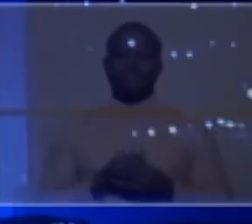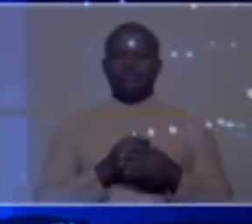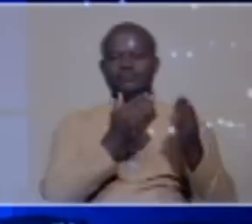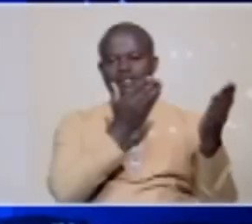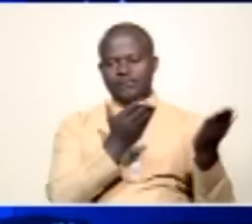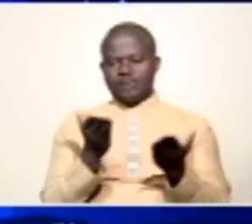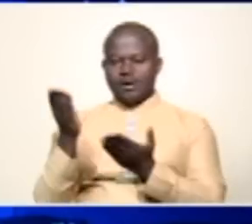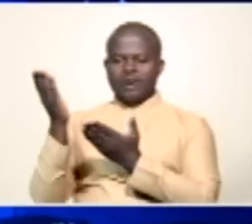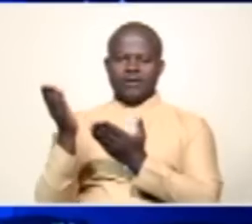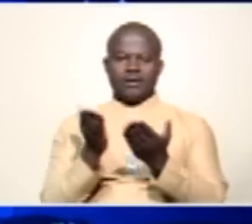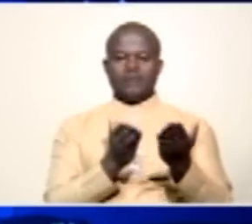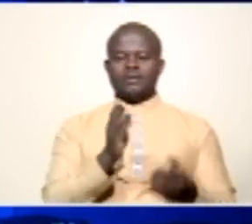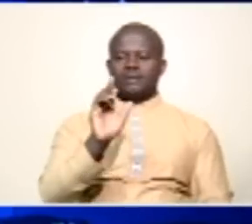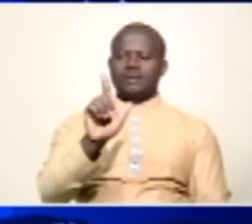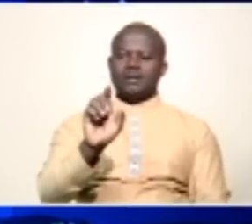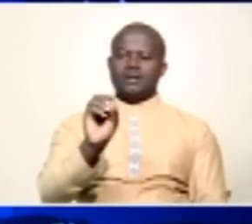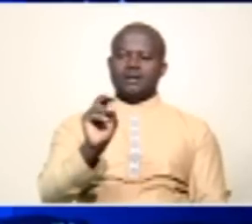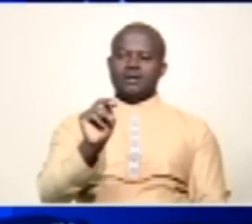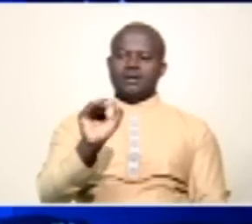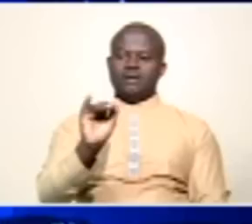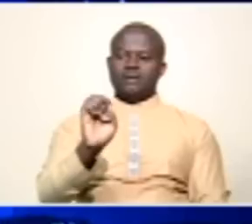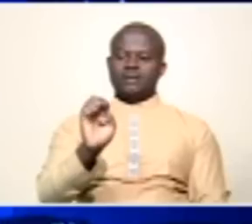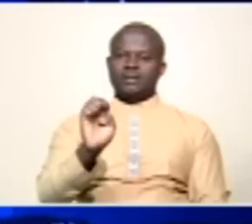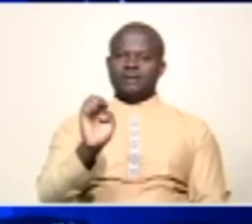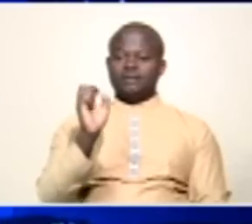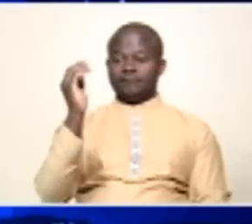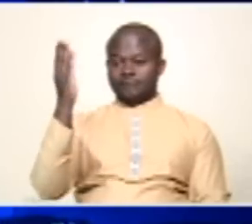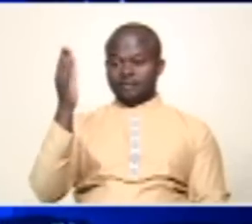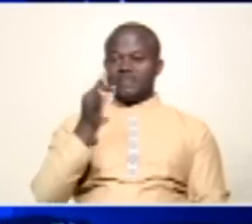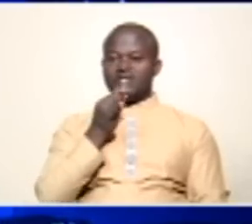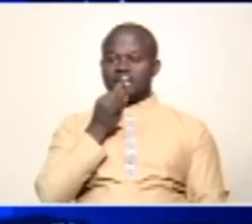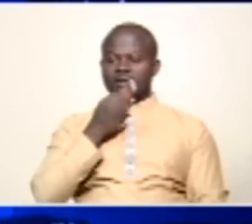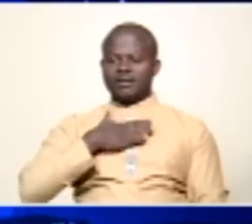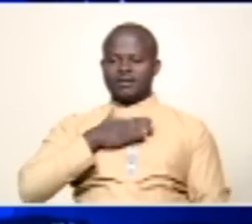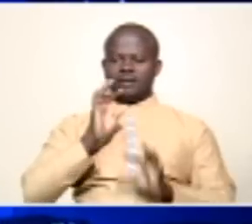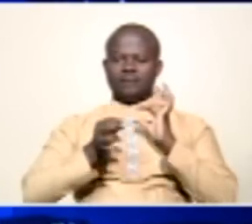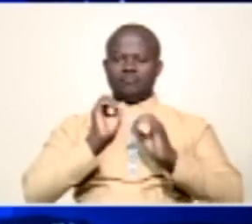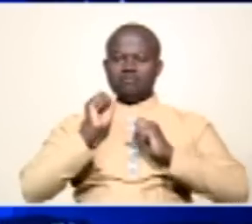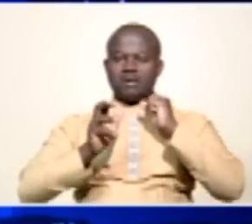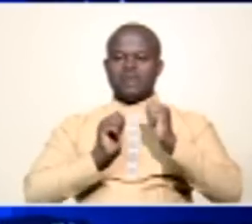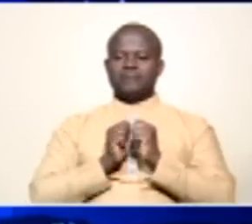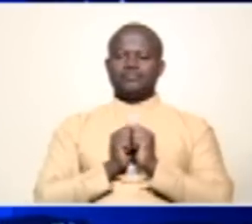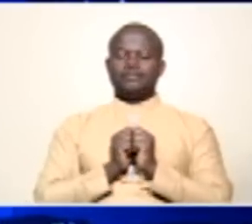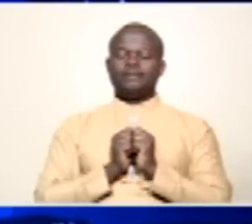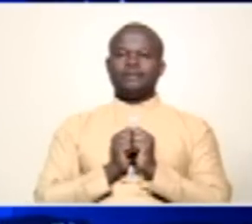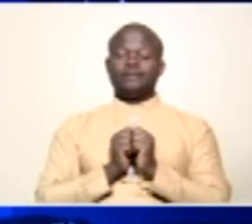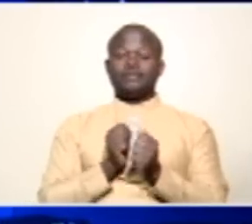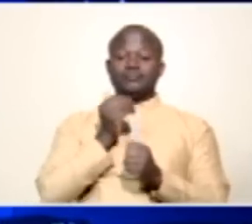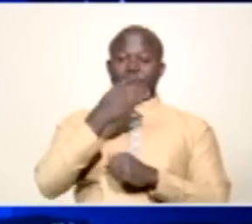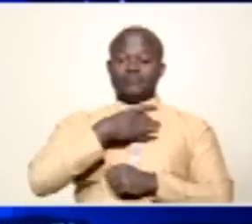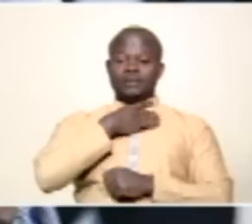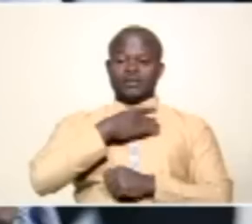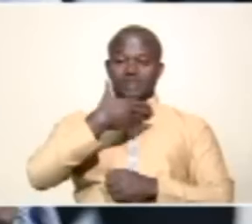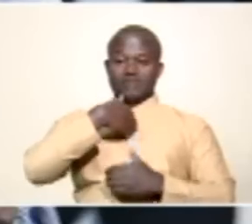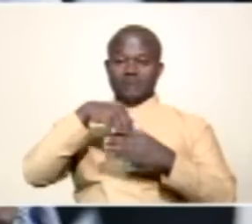tubahaye ikaze muri amakuru muri kumwe na Leonce Kanzayire ndafatanya na Fidel irizaba imbuto. Nyuma y'uruzinduko yagiriye